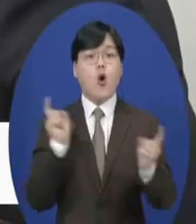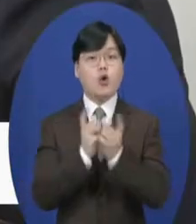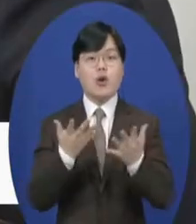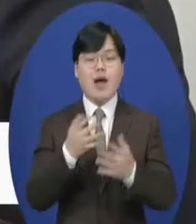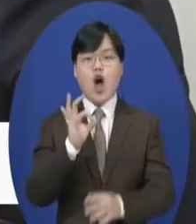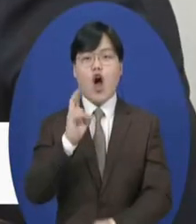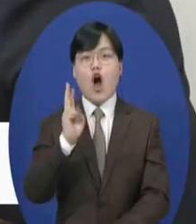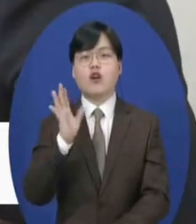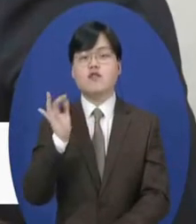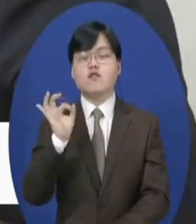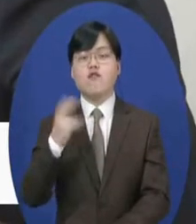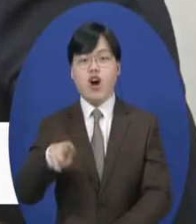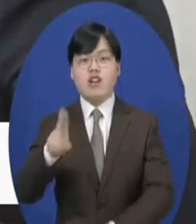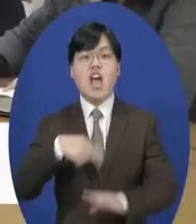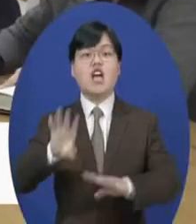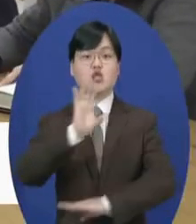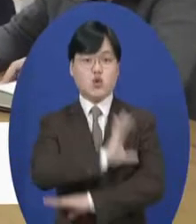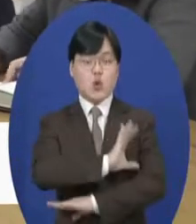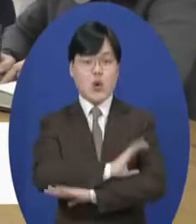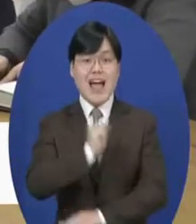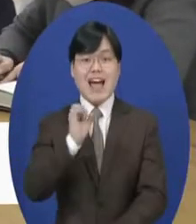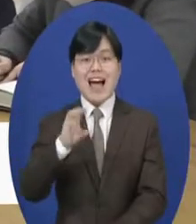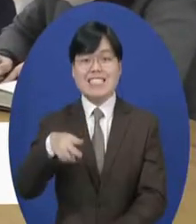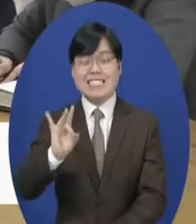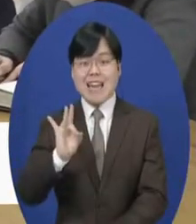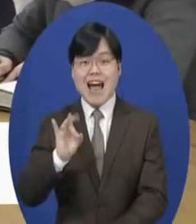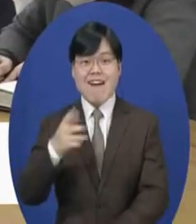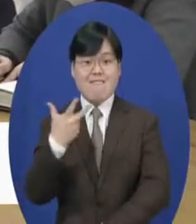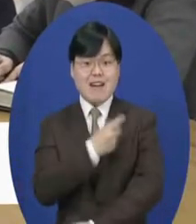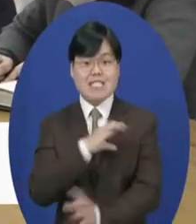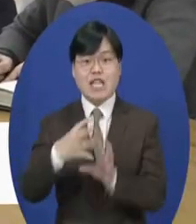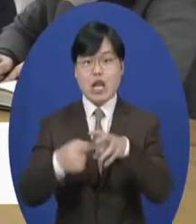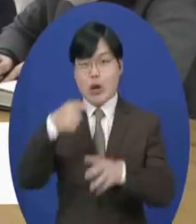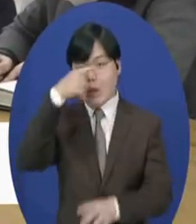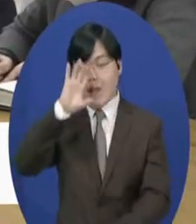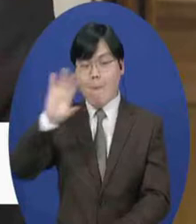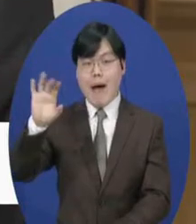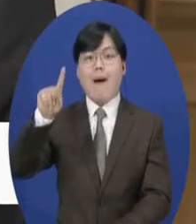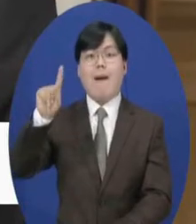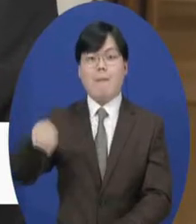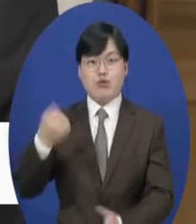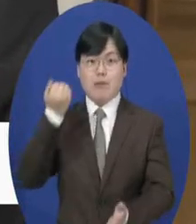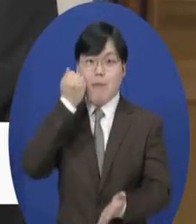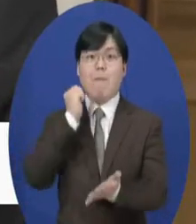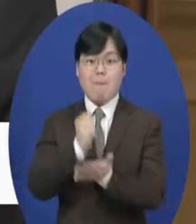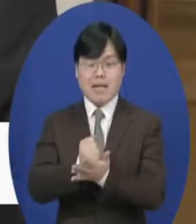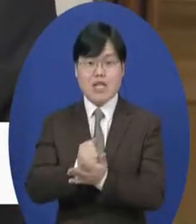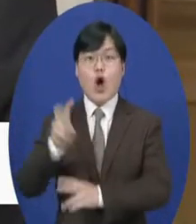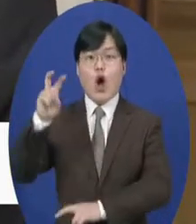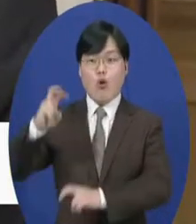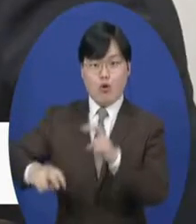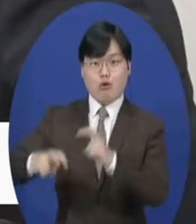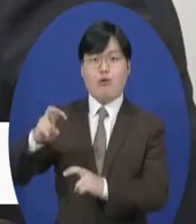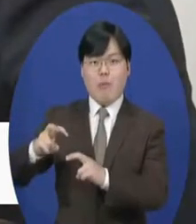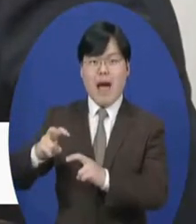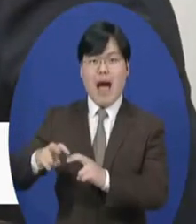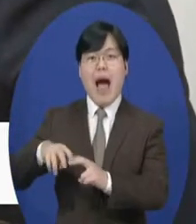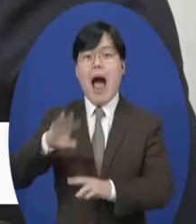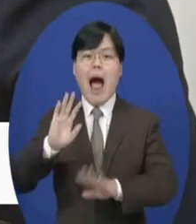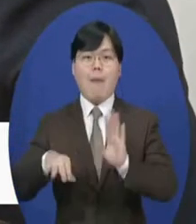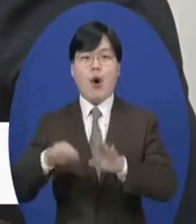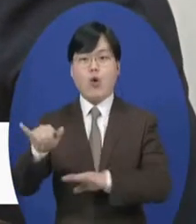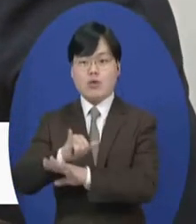Английн Оксфордын их сургуулийн AstraZeneca вакциныг Дэлхийн эрүүл мэндийн байгууллага батлсныг дуулгаж, аль биесны зөвшөөрөлтөд үйлдвэрлэж байгаа аль ч